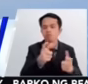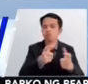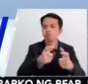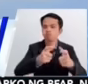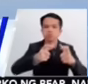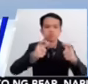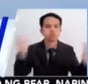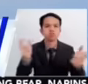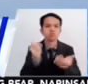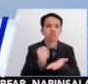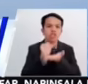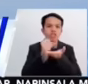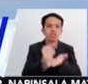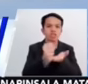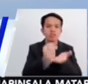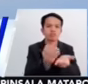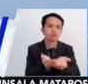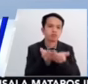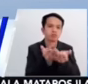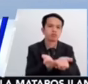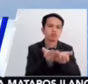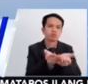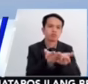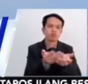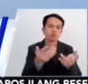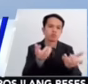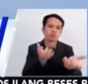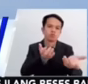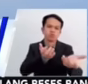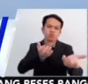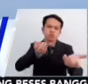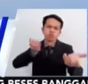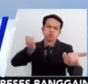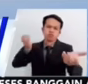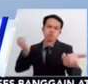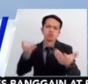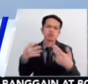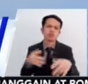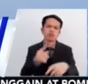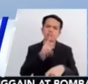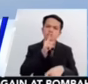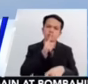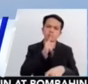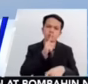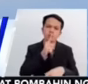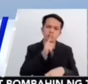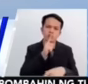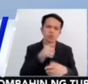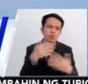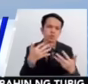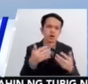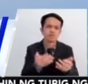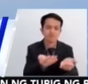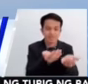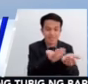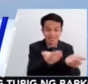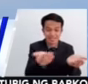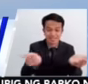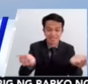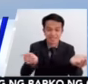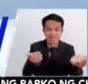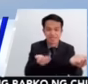mga militia vessels na yan. Kaya naman nakikita natin na talagang kinukumpulan na nila yung Sabina